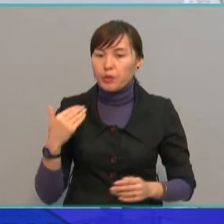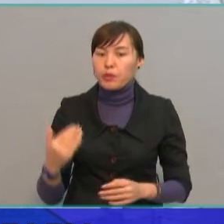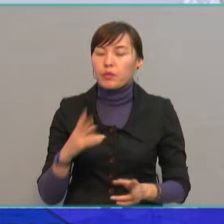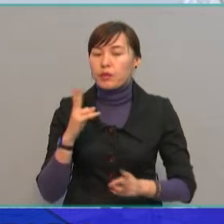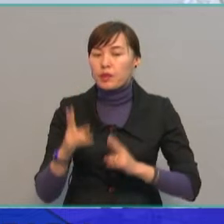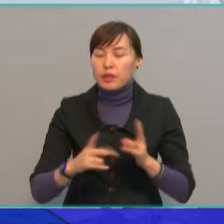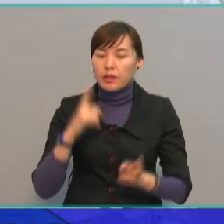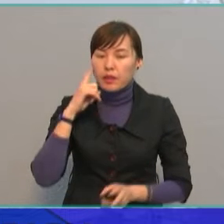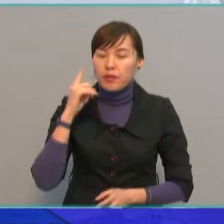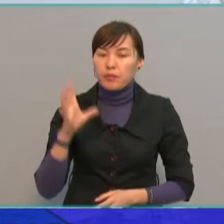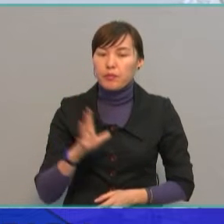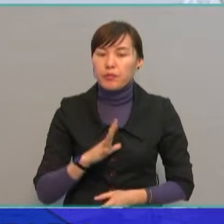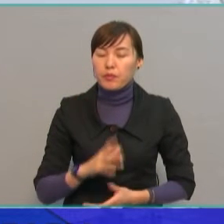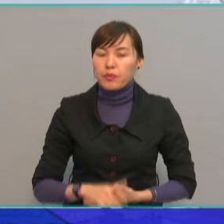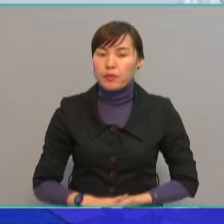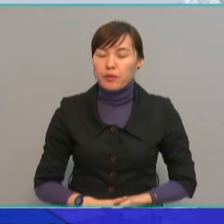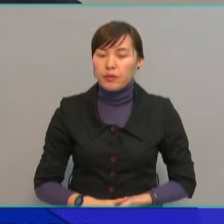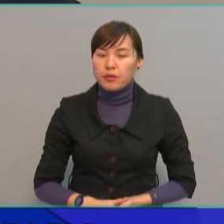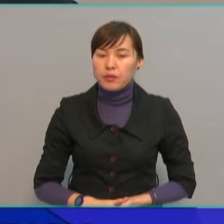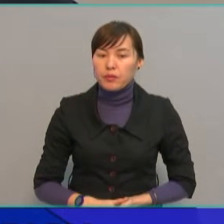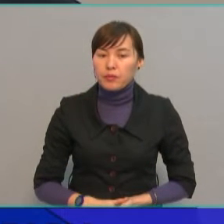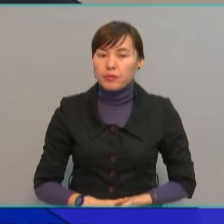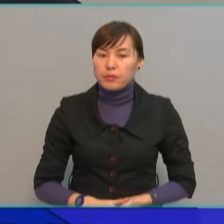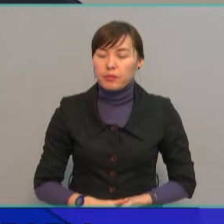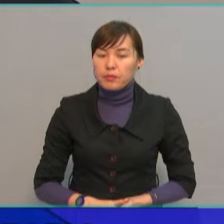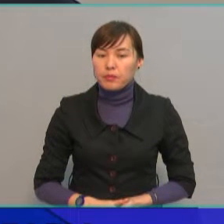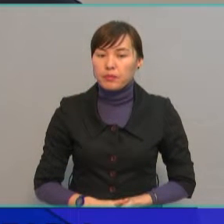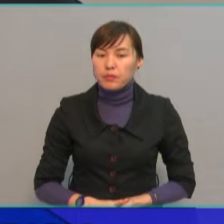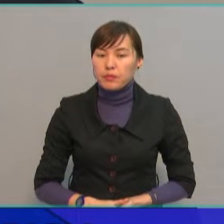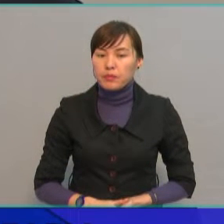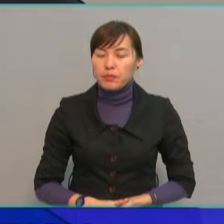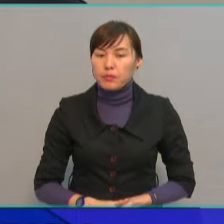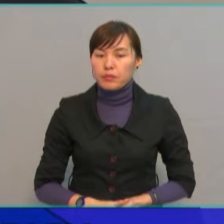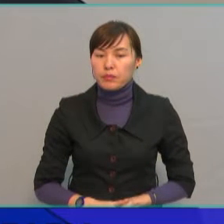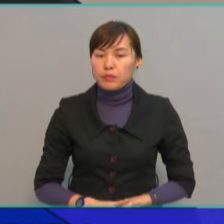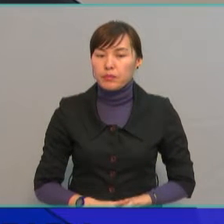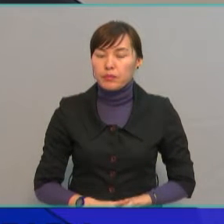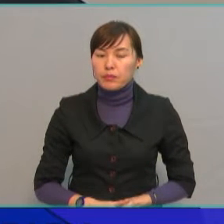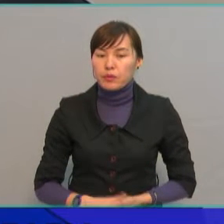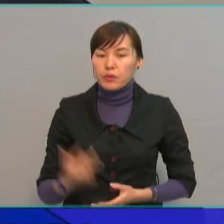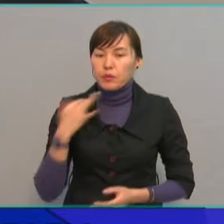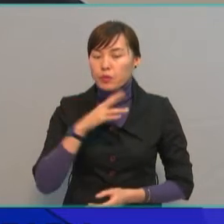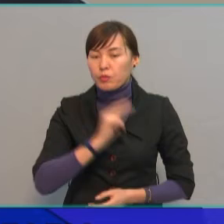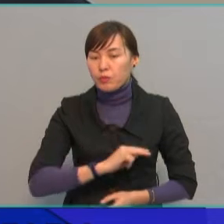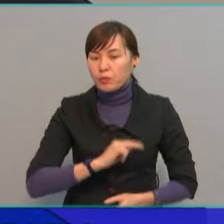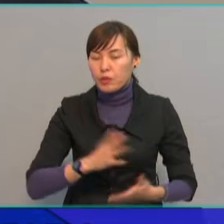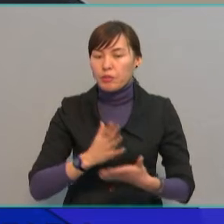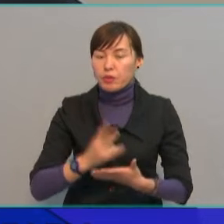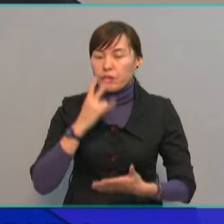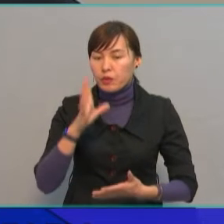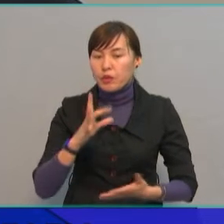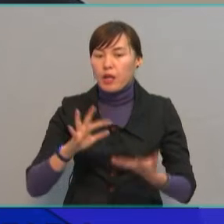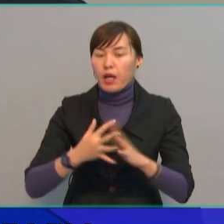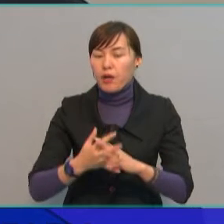олардың арыз-шағымын тыңдады. Көп жұмыс істеп жатқанын байқап жүрміз, біліп жүрміз. Оңай болған жоқ, әрине. Бірақ енді